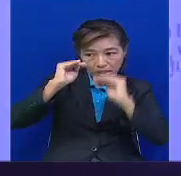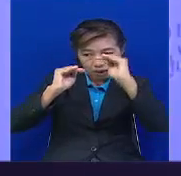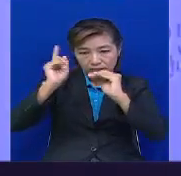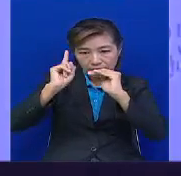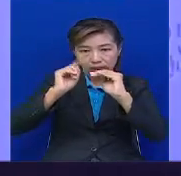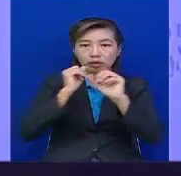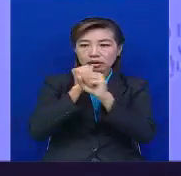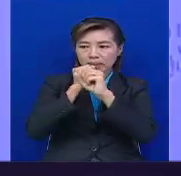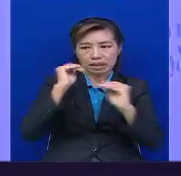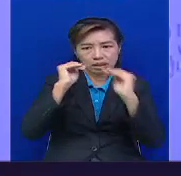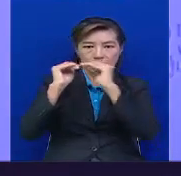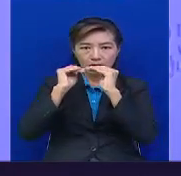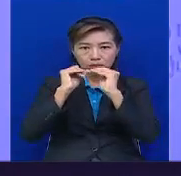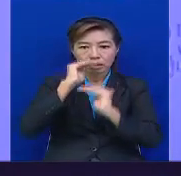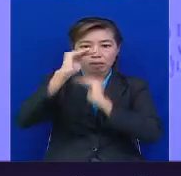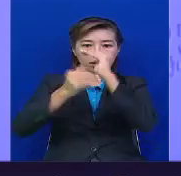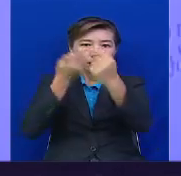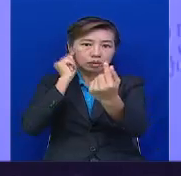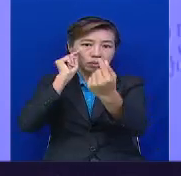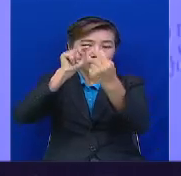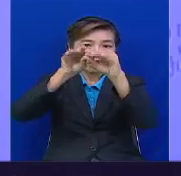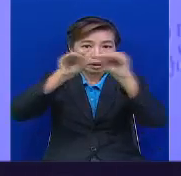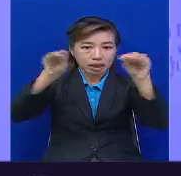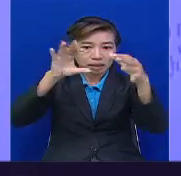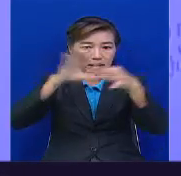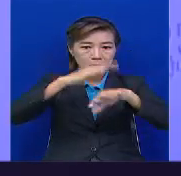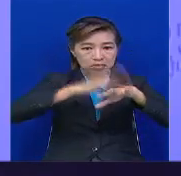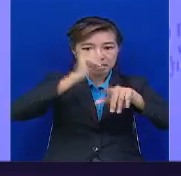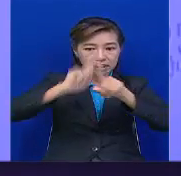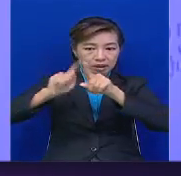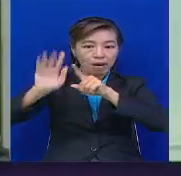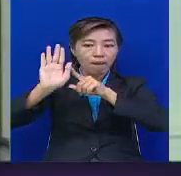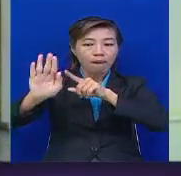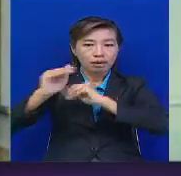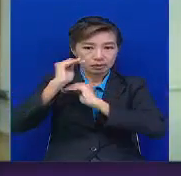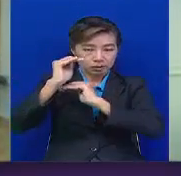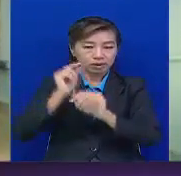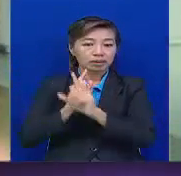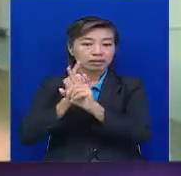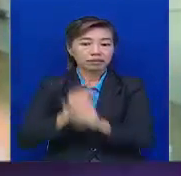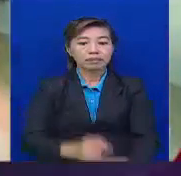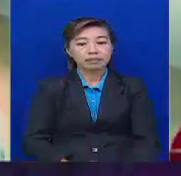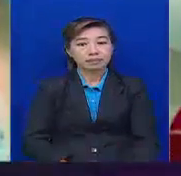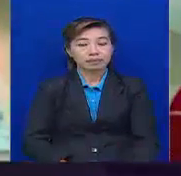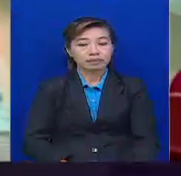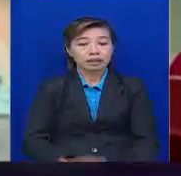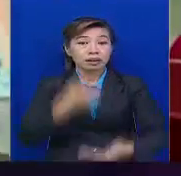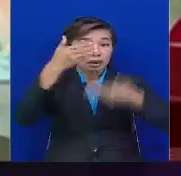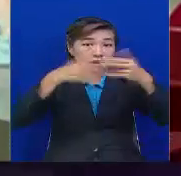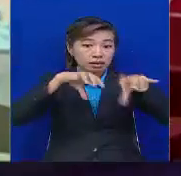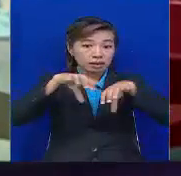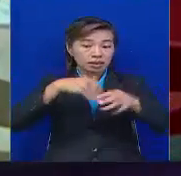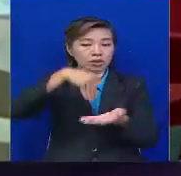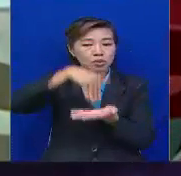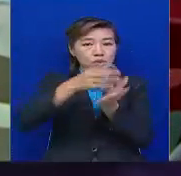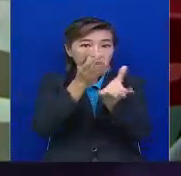ฒนานะคะให้ไปถึงมาตรฐานในด้านความสามารถต่างๆที่เขากำหนดเอาไว้ นอกจากนี้ในการเปิดงานซึ่งจัดขึ้นที่ศูนย์การ